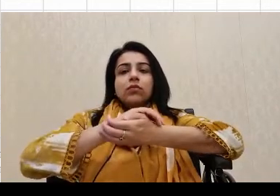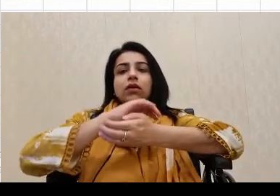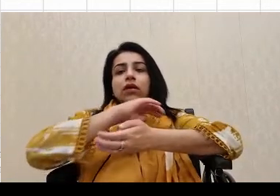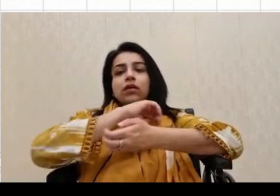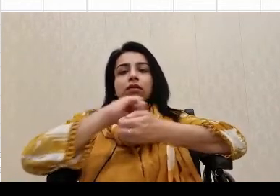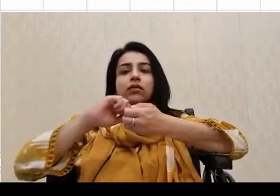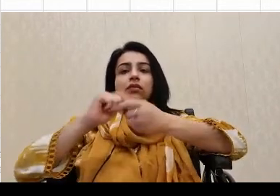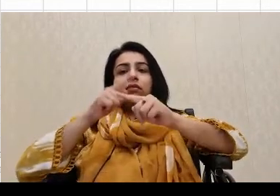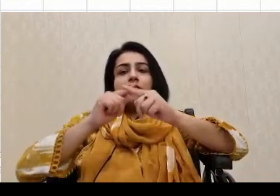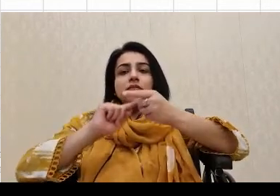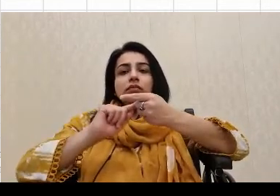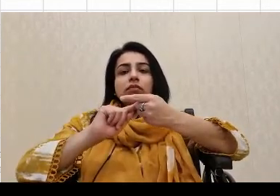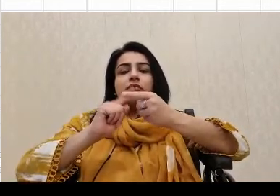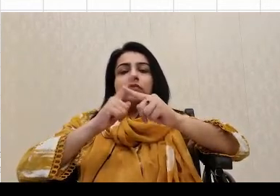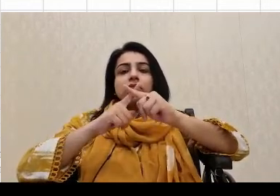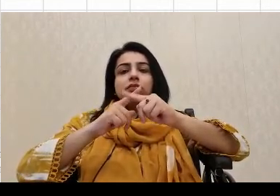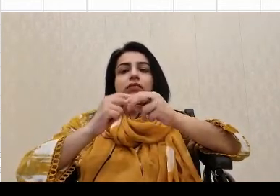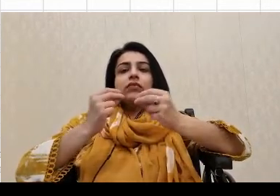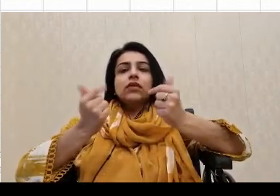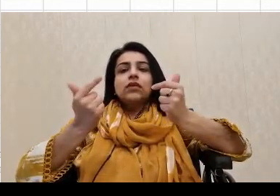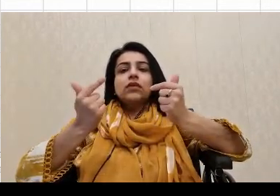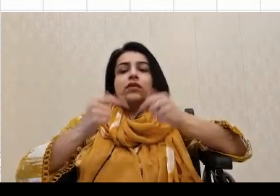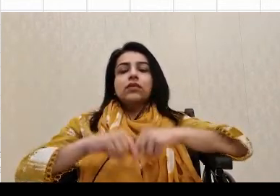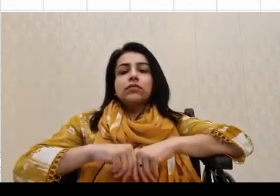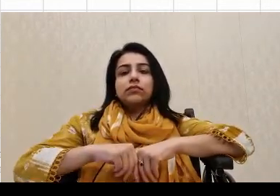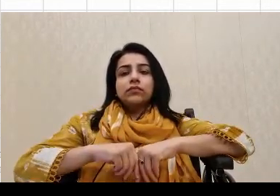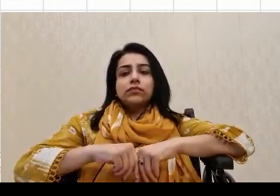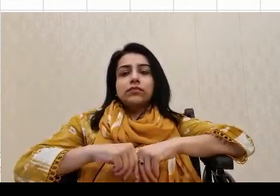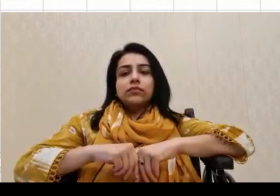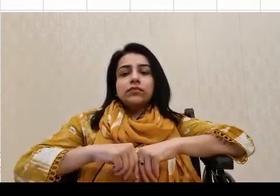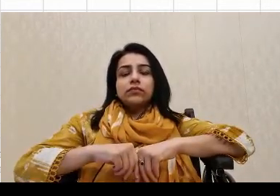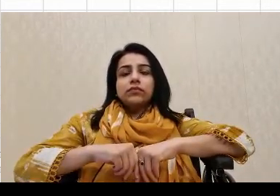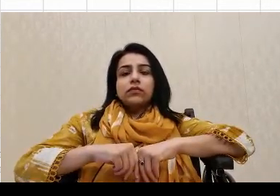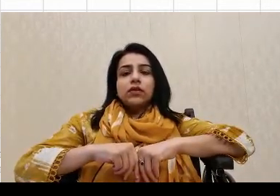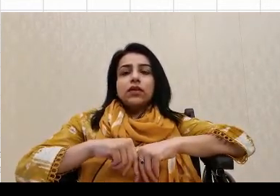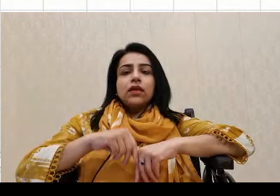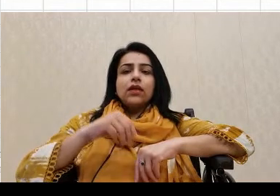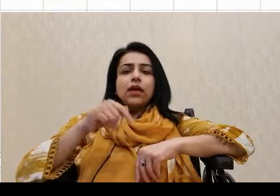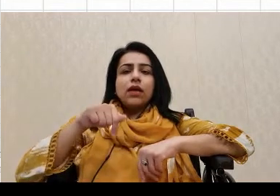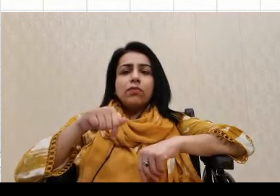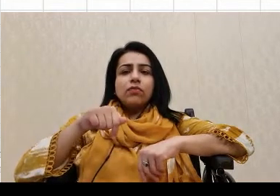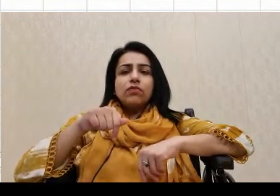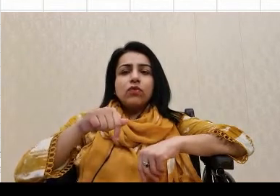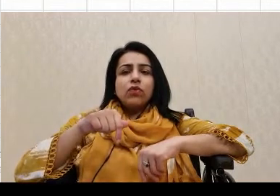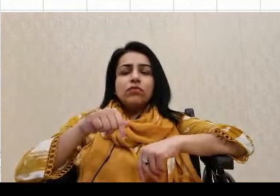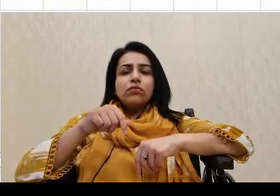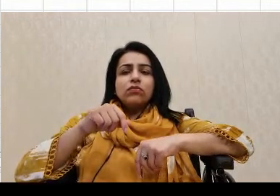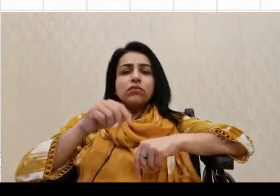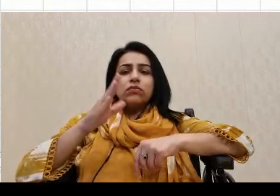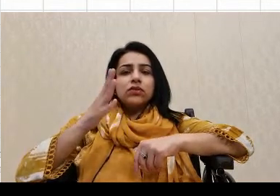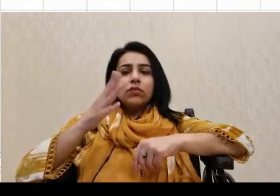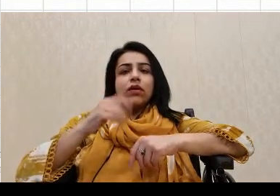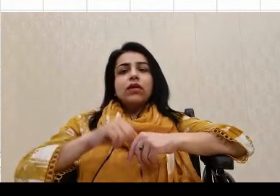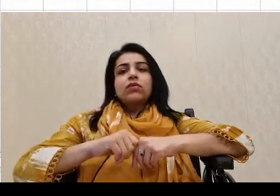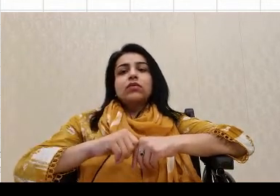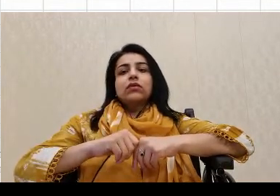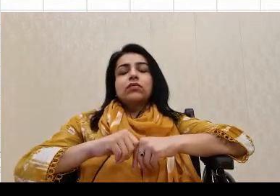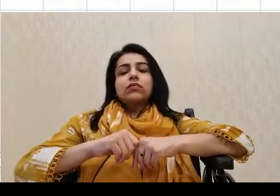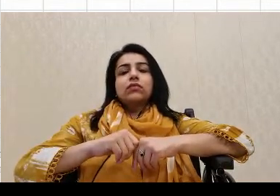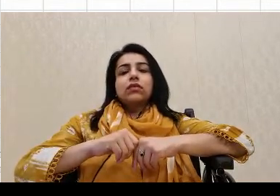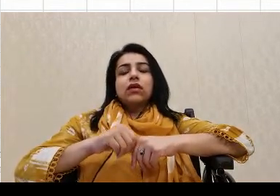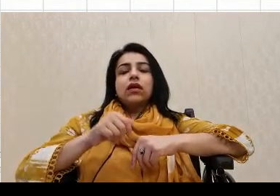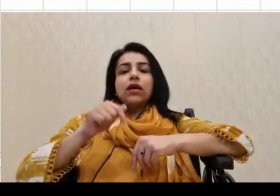और 1, 2, 3 इसलिए इसका नाम रखा गया था कि ये फौरी तौर पर क्विक एंड इंस्टेंट था, यानी चंद लम्हों